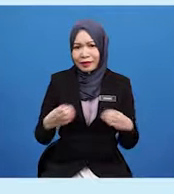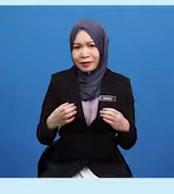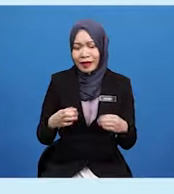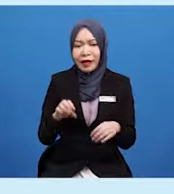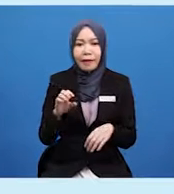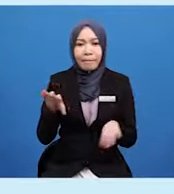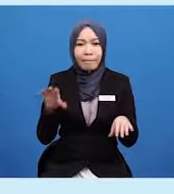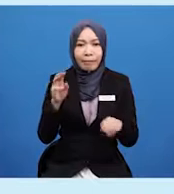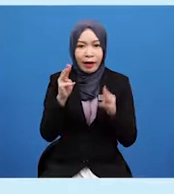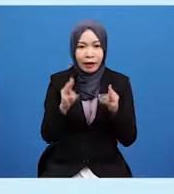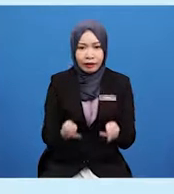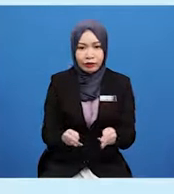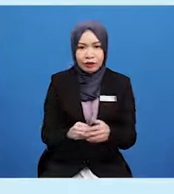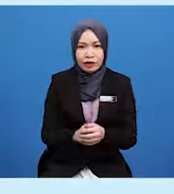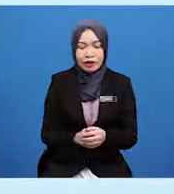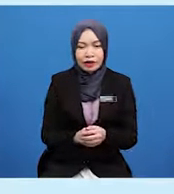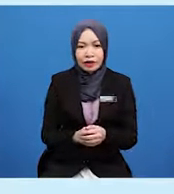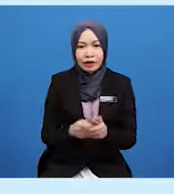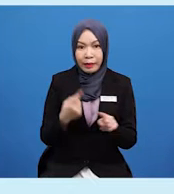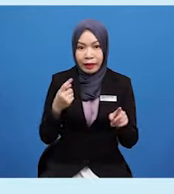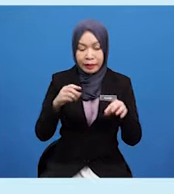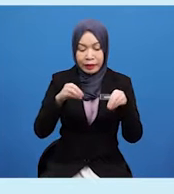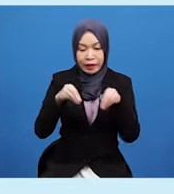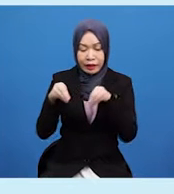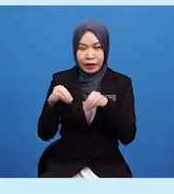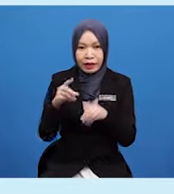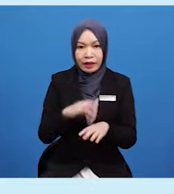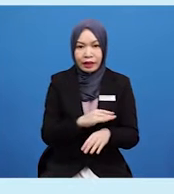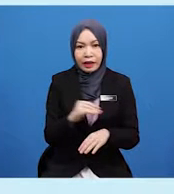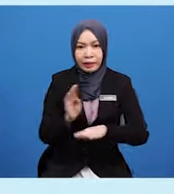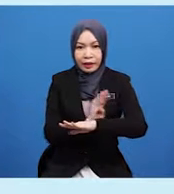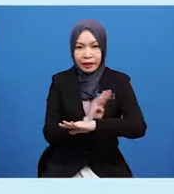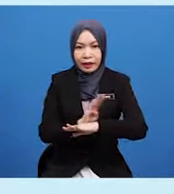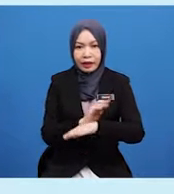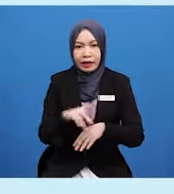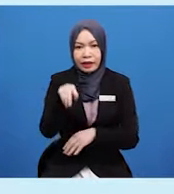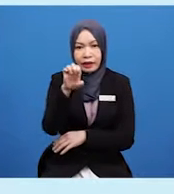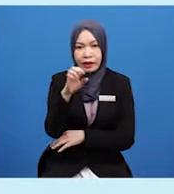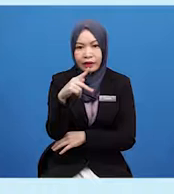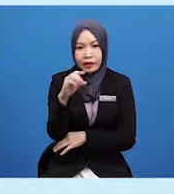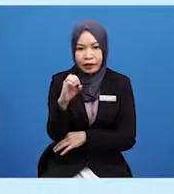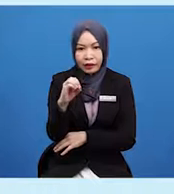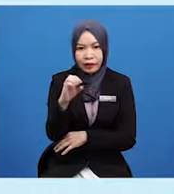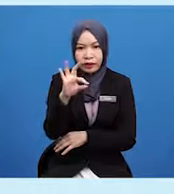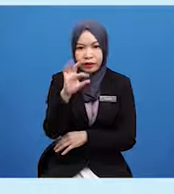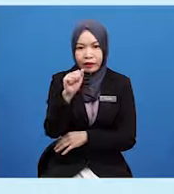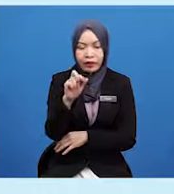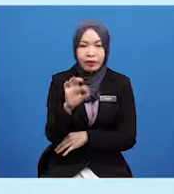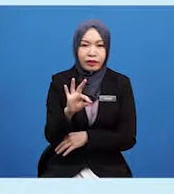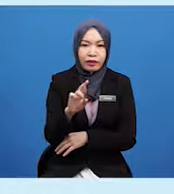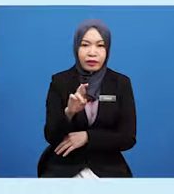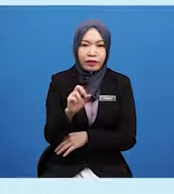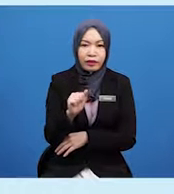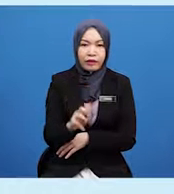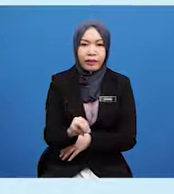perguruan pertanian dan Perdagangan ecofact bukti tinggalan data arkeologi yang menjadi